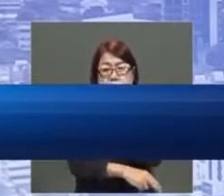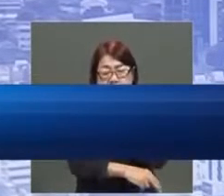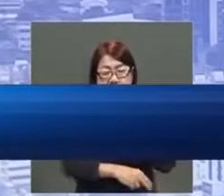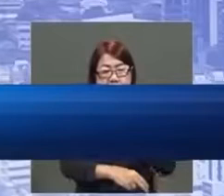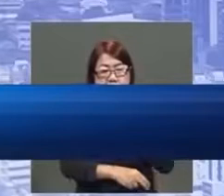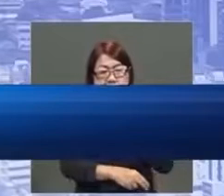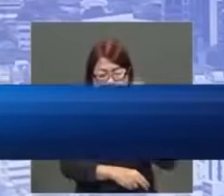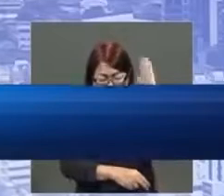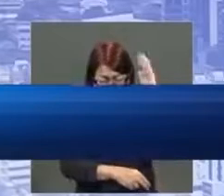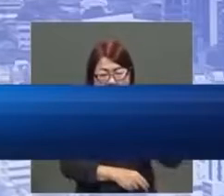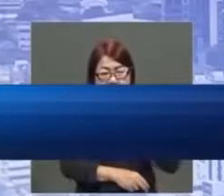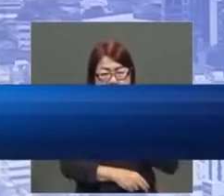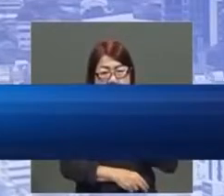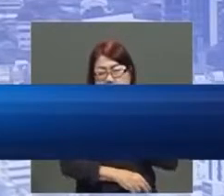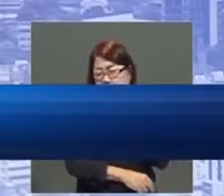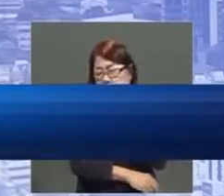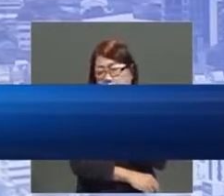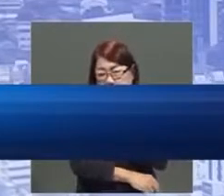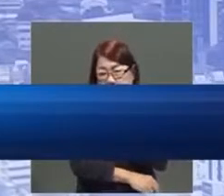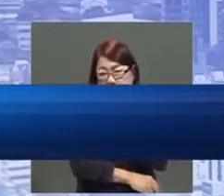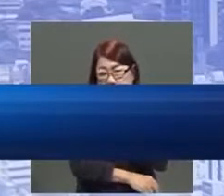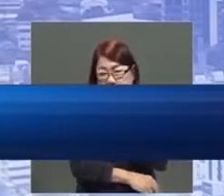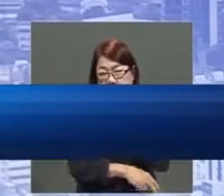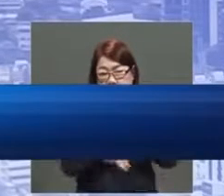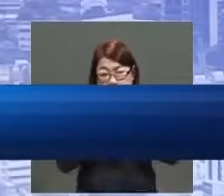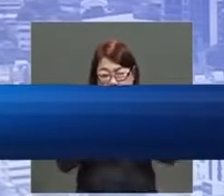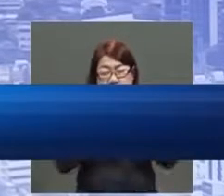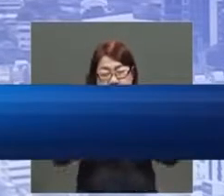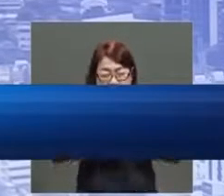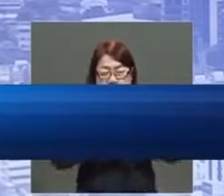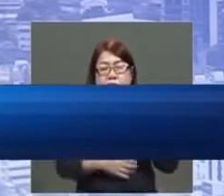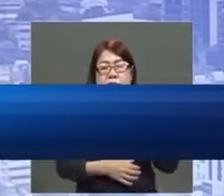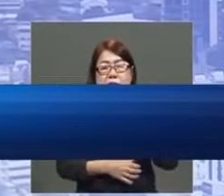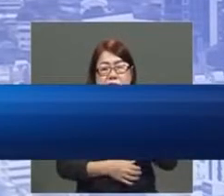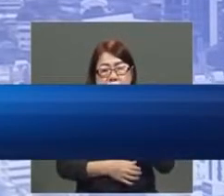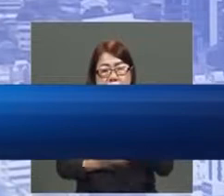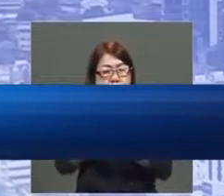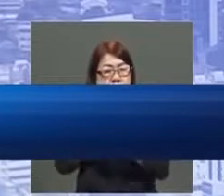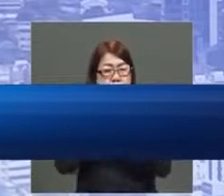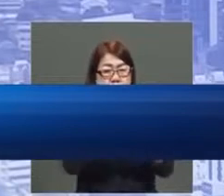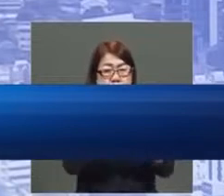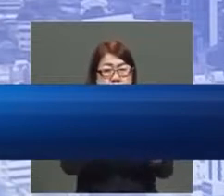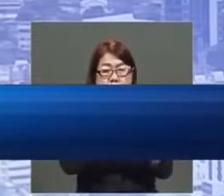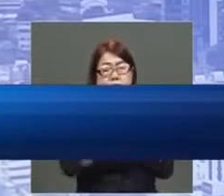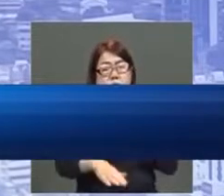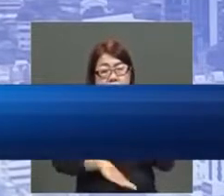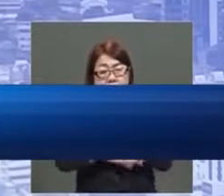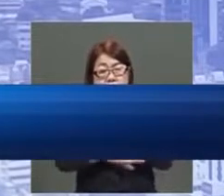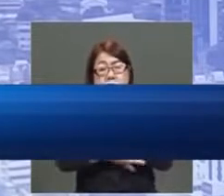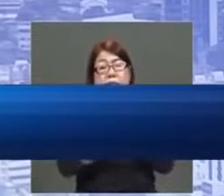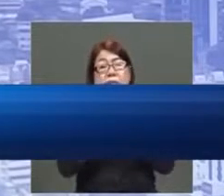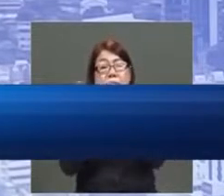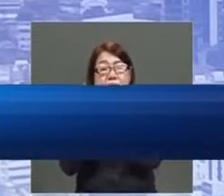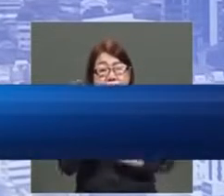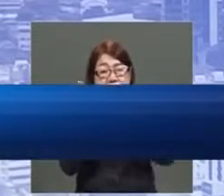นะครับเพื่อที่จะได้รับวัคซีนนี้แล้วก็ให้ประชาชนได้มั่นใจนั่นก็จะนำทีมในฐานะผู้นำของประเทศได้เห็นภาพนั้นแต่อย่างไร